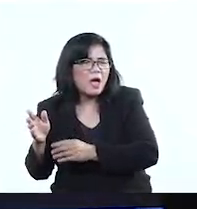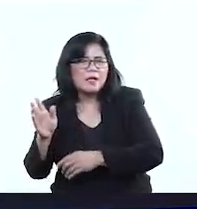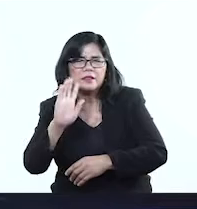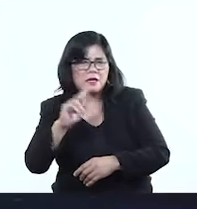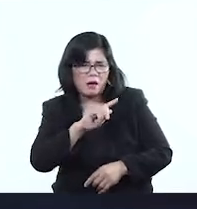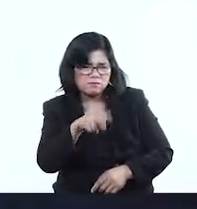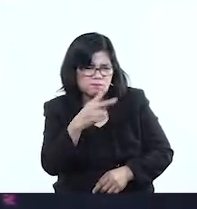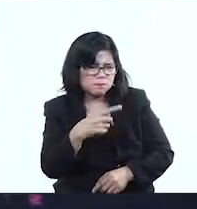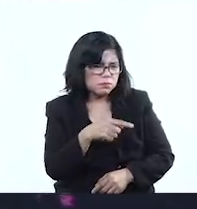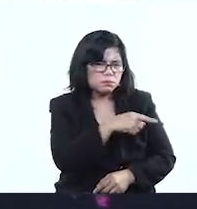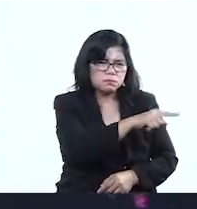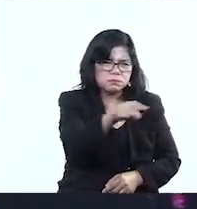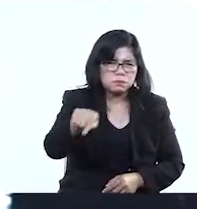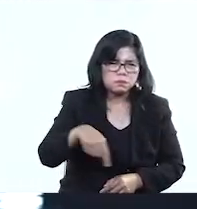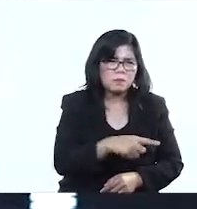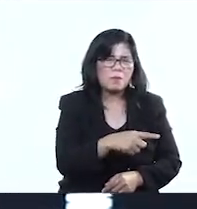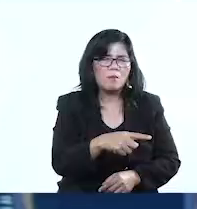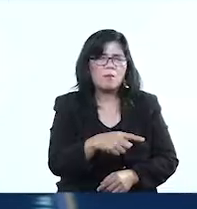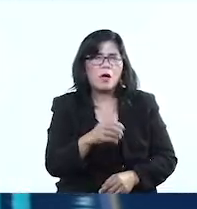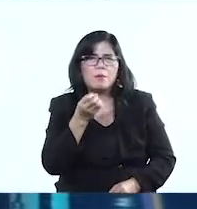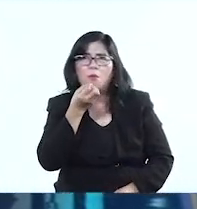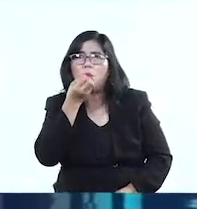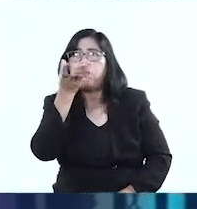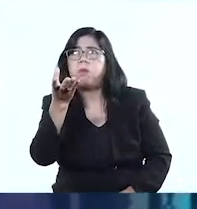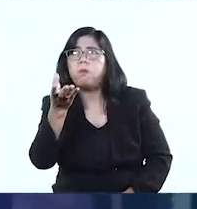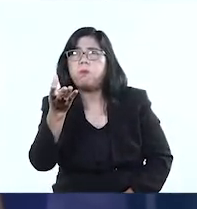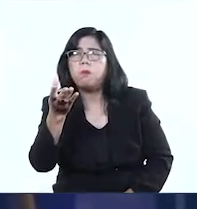Hai siapapun yang berteriak lebih keras itu yang didengar